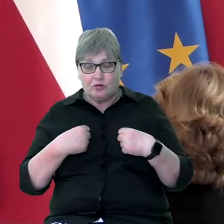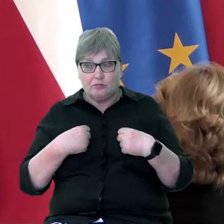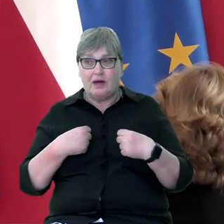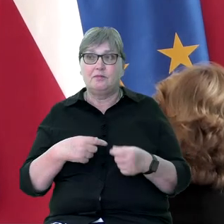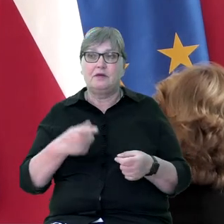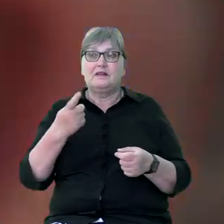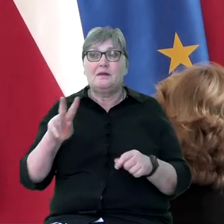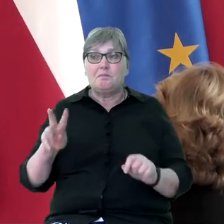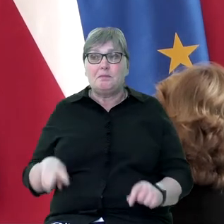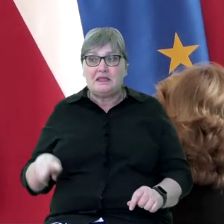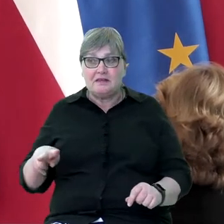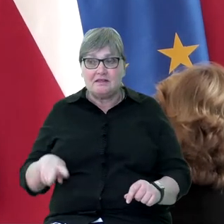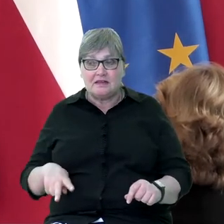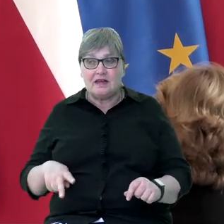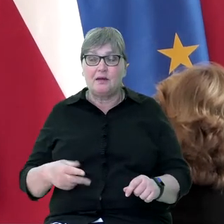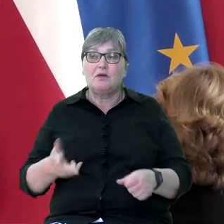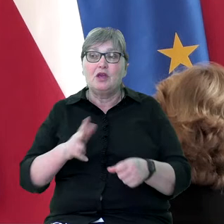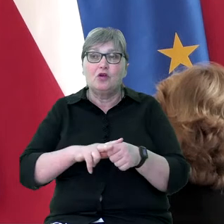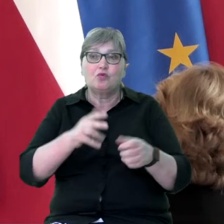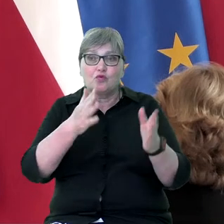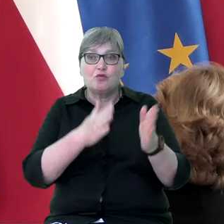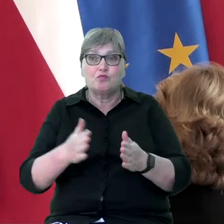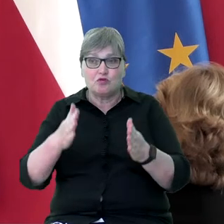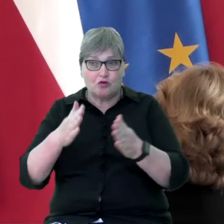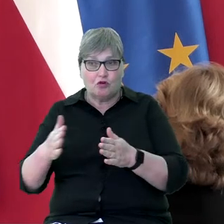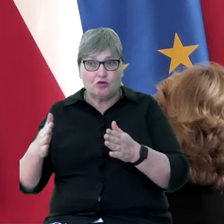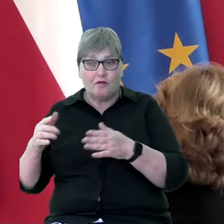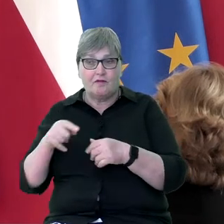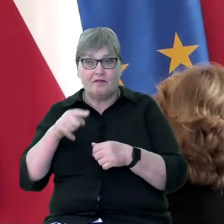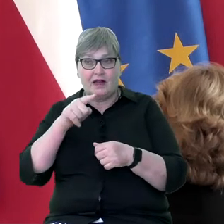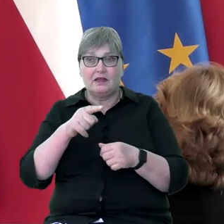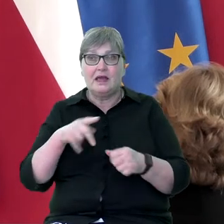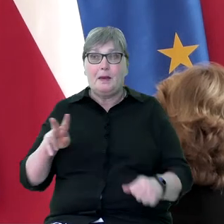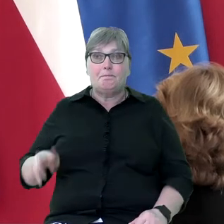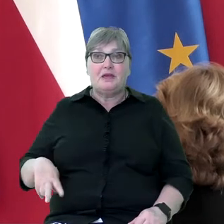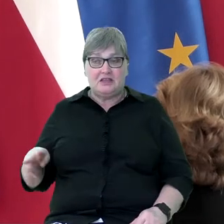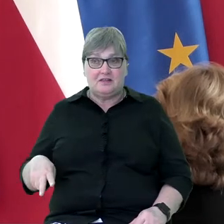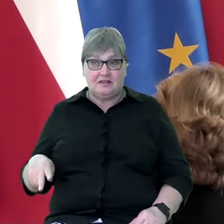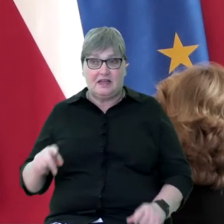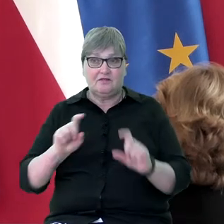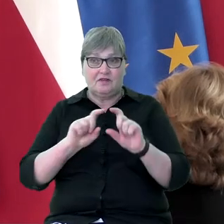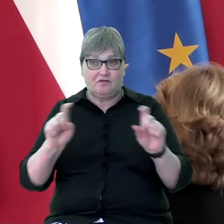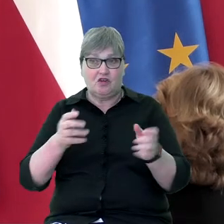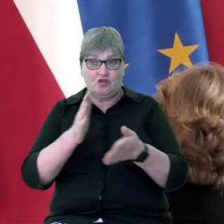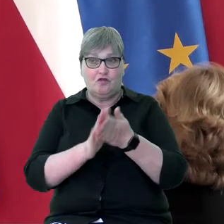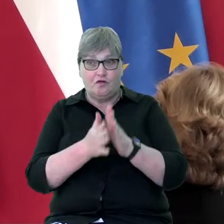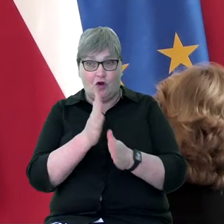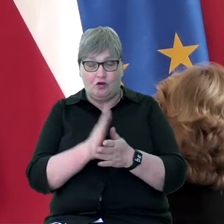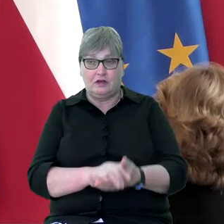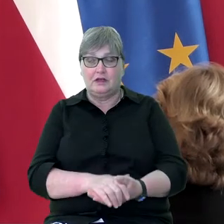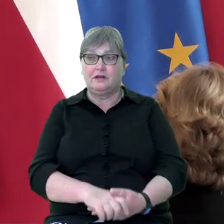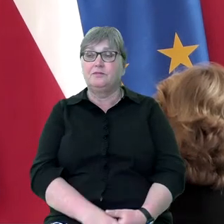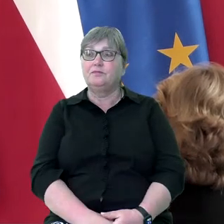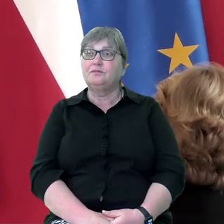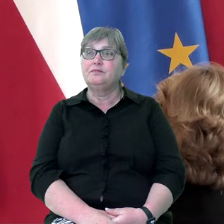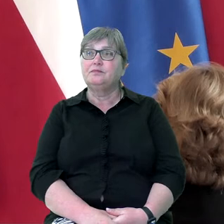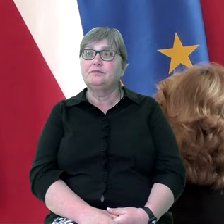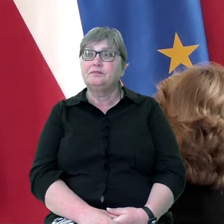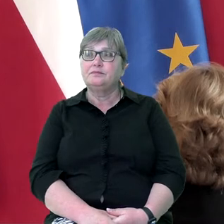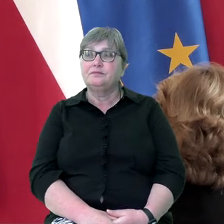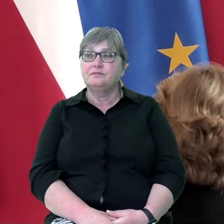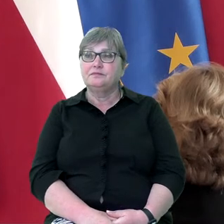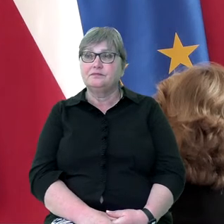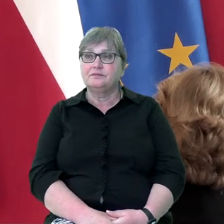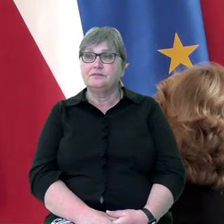tworzyli coś, co się nazywało Krajową Radę Ministrów, wieloma jeszcze delegatami okręgowymi czy dyrektorami departamentów